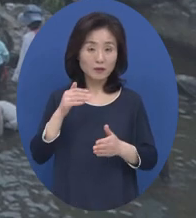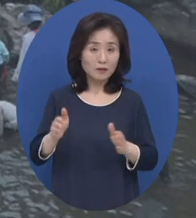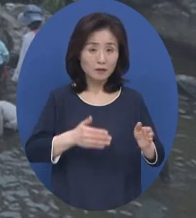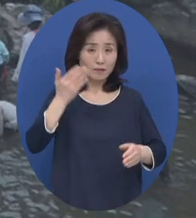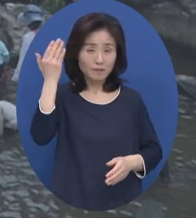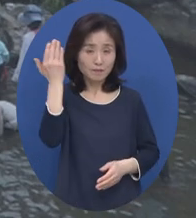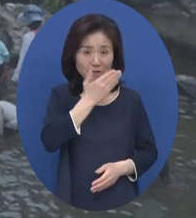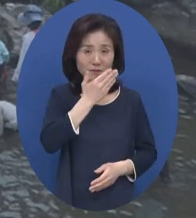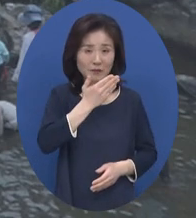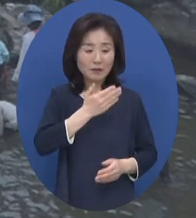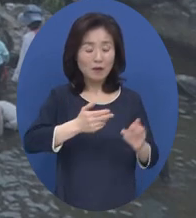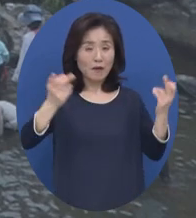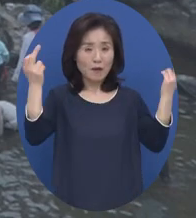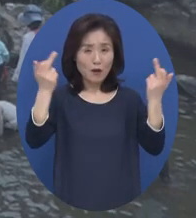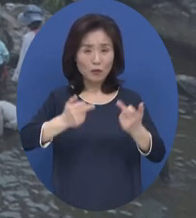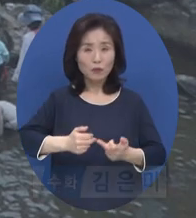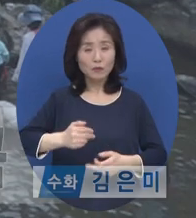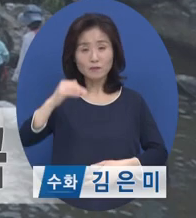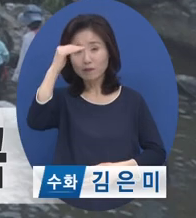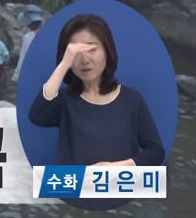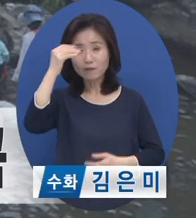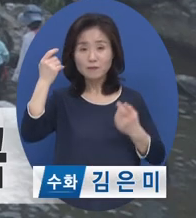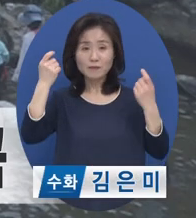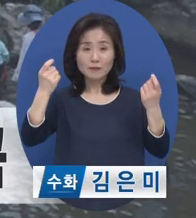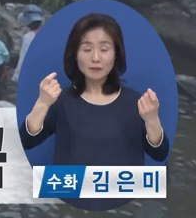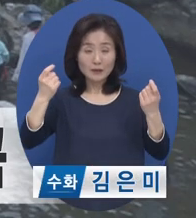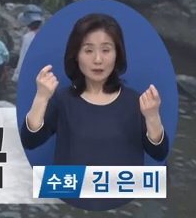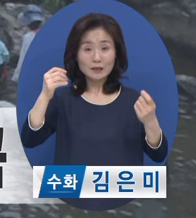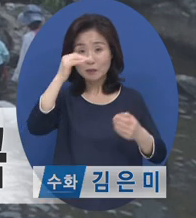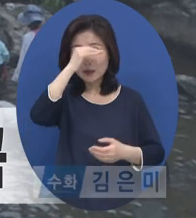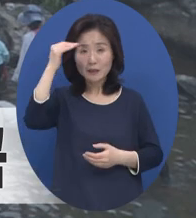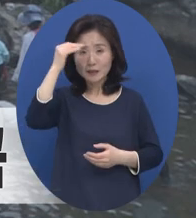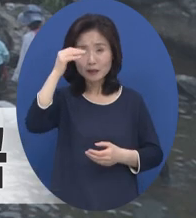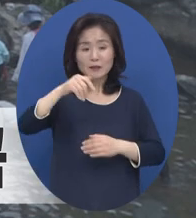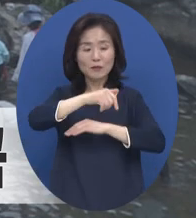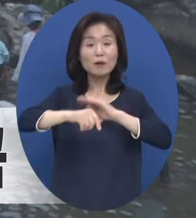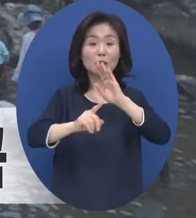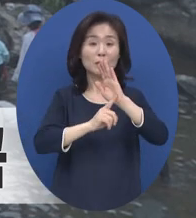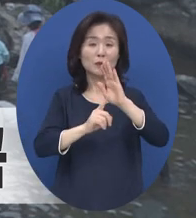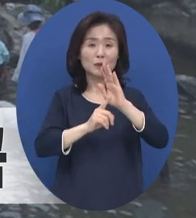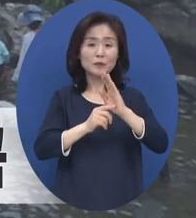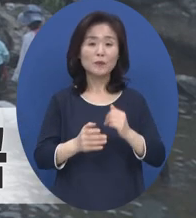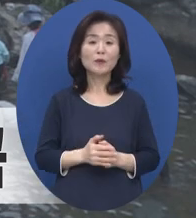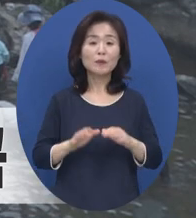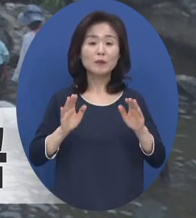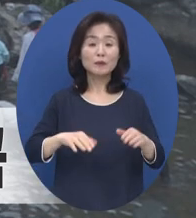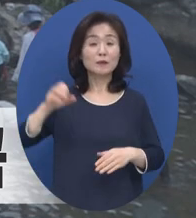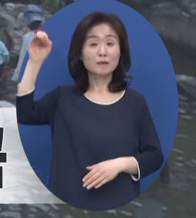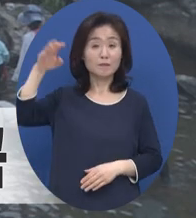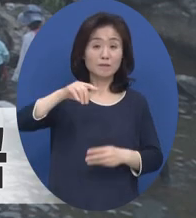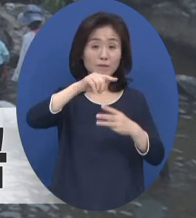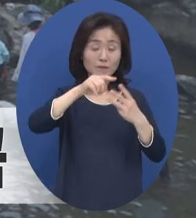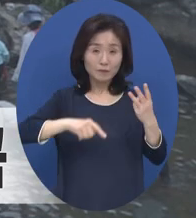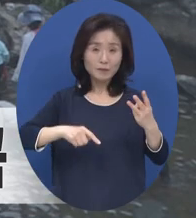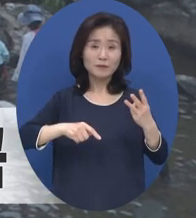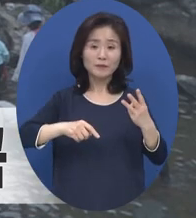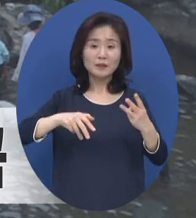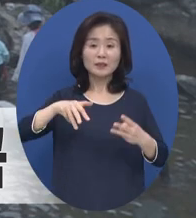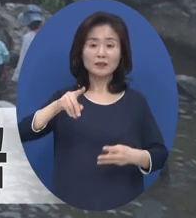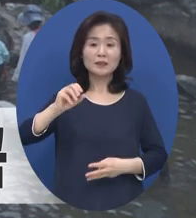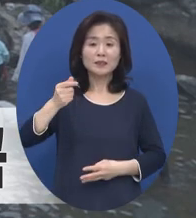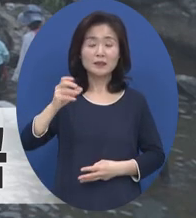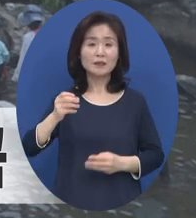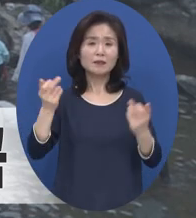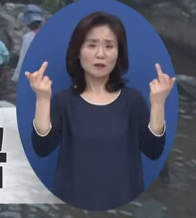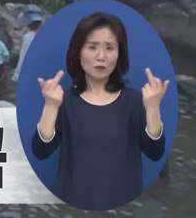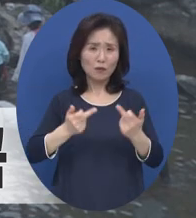오늘경기청정계곡탐방 보고서는양주장흥계곡을소개합니다 .날씨가따뜻해지면서 물놀이하기좋은계절